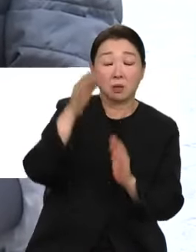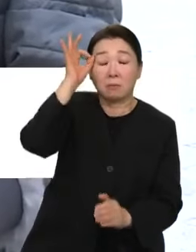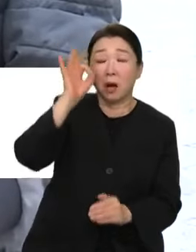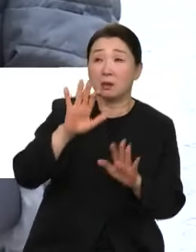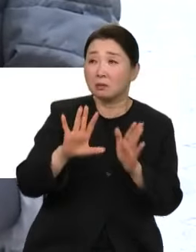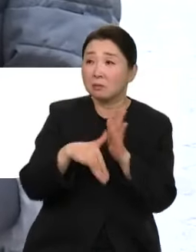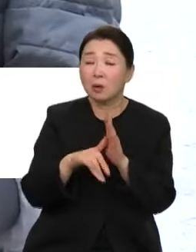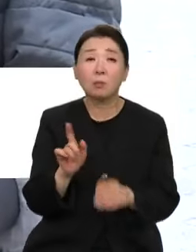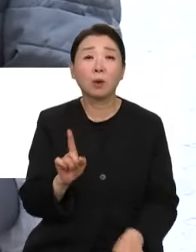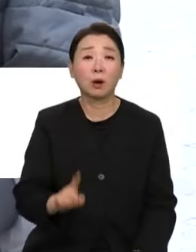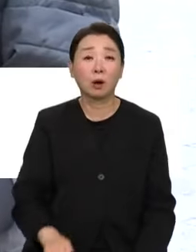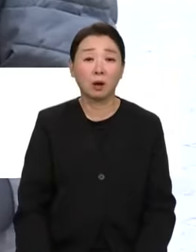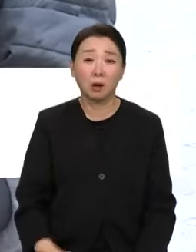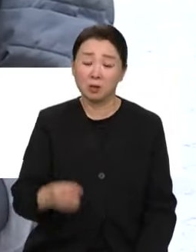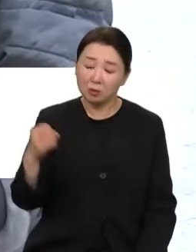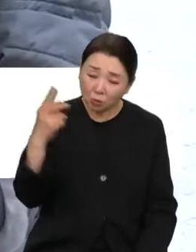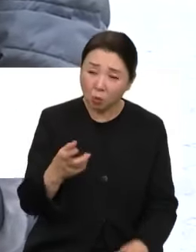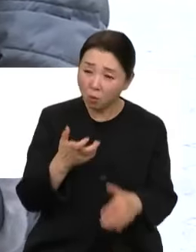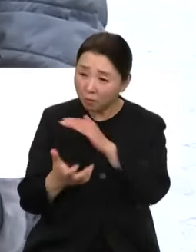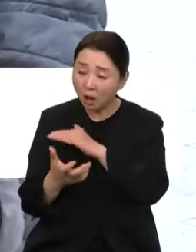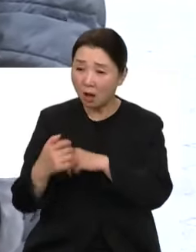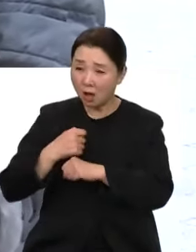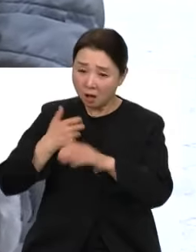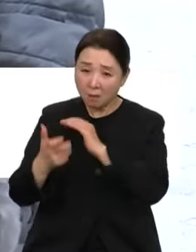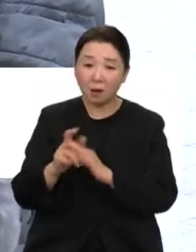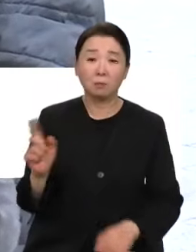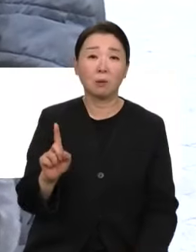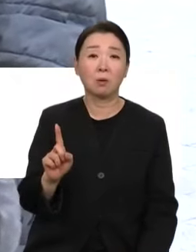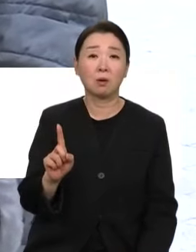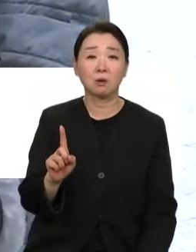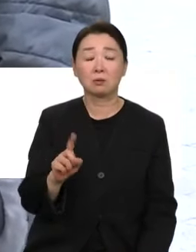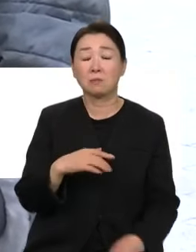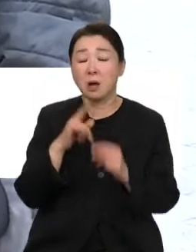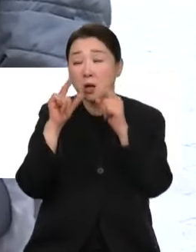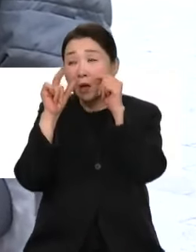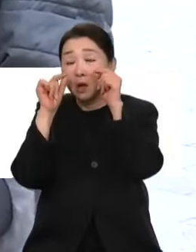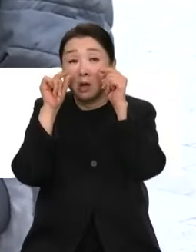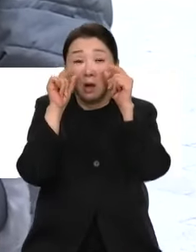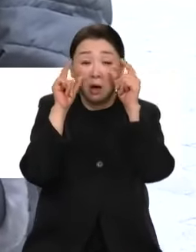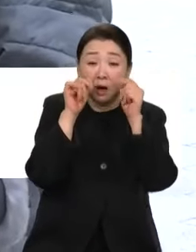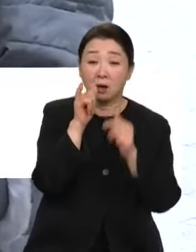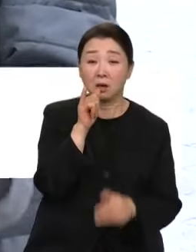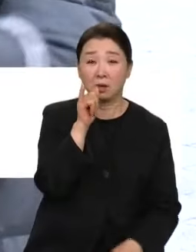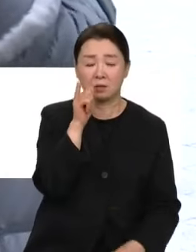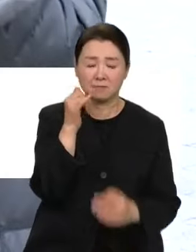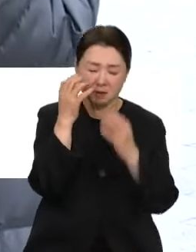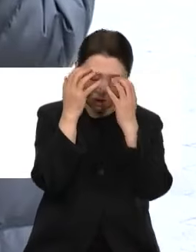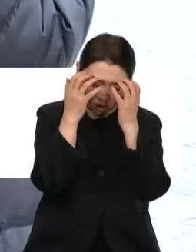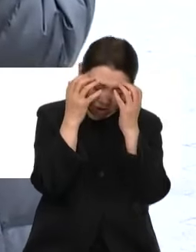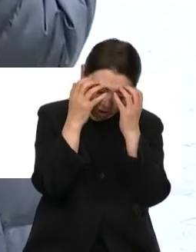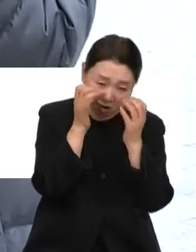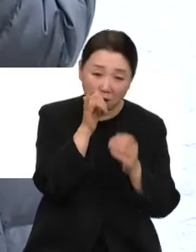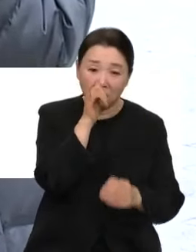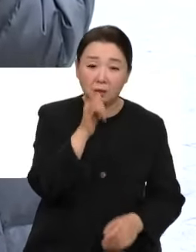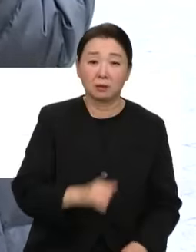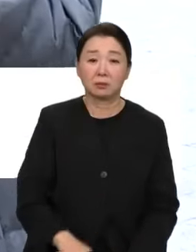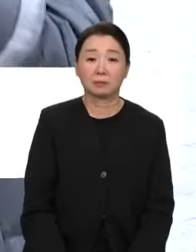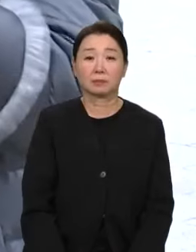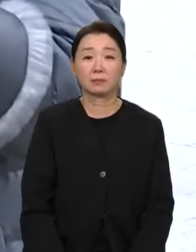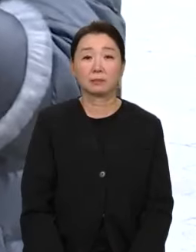시대가 어느 시대인데 또 이런 일이 일어나는가 싶어서 정말 잠을 한숨도 못 자고 고통의 시간을 정말 저희가